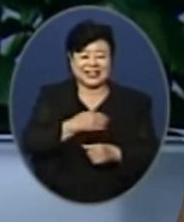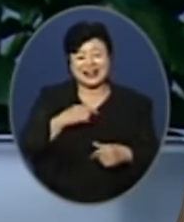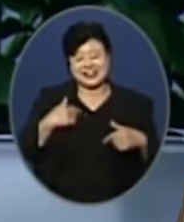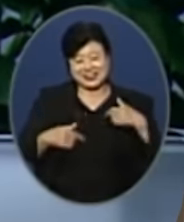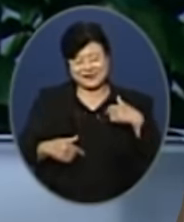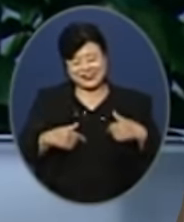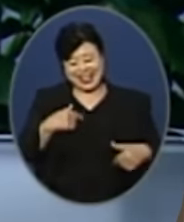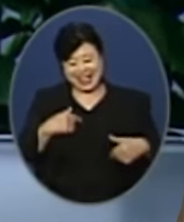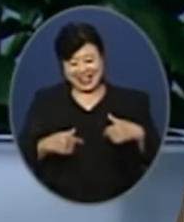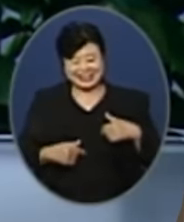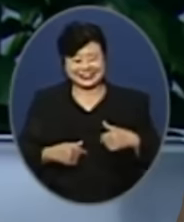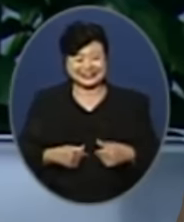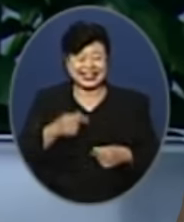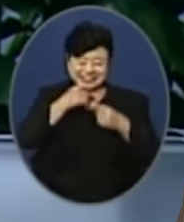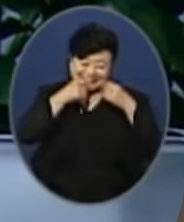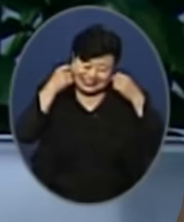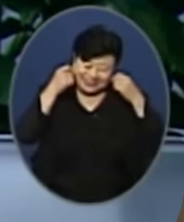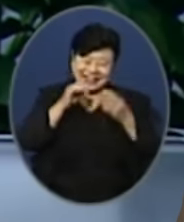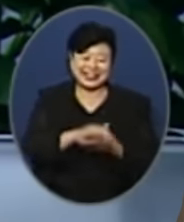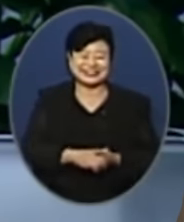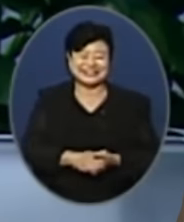기쁘다. 나는 즐겁다.